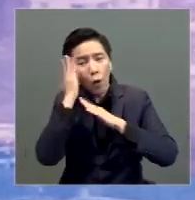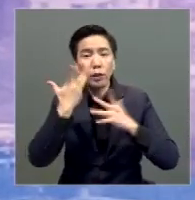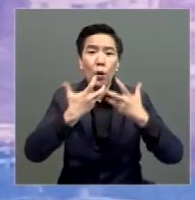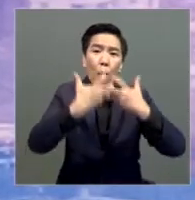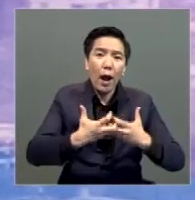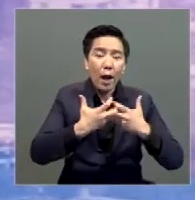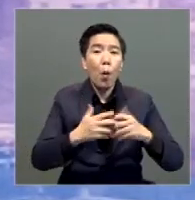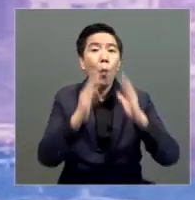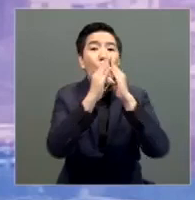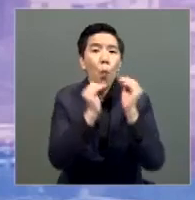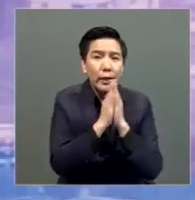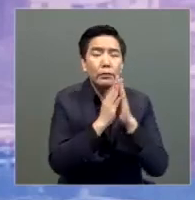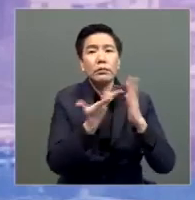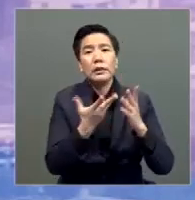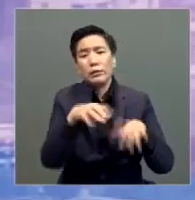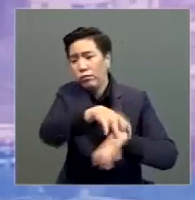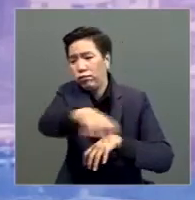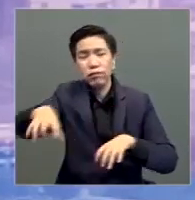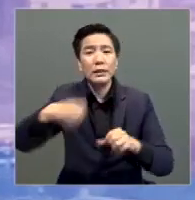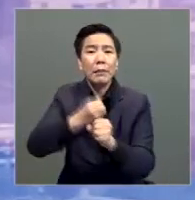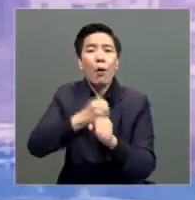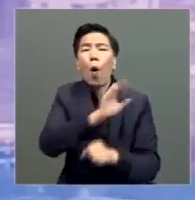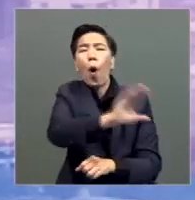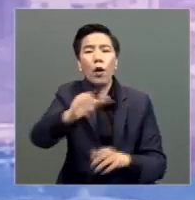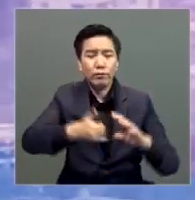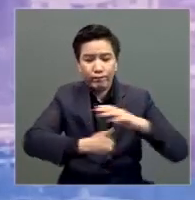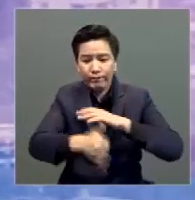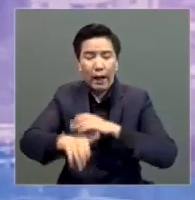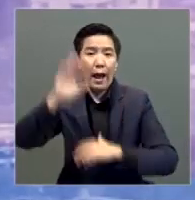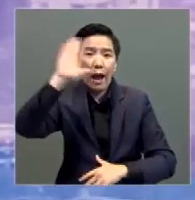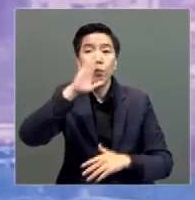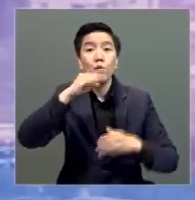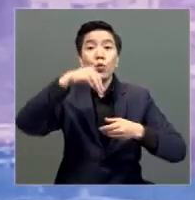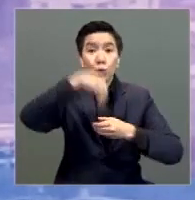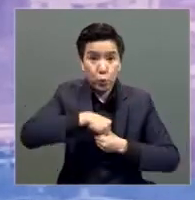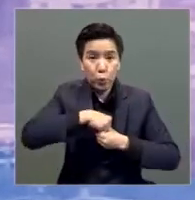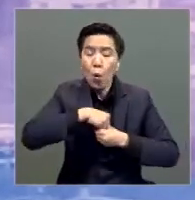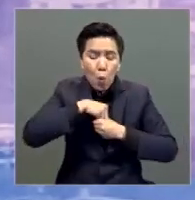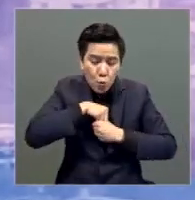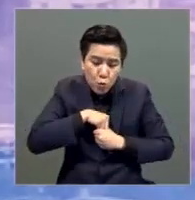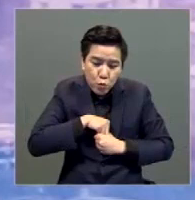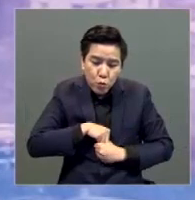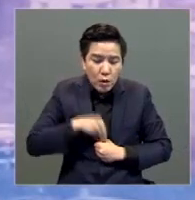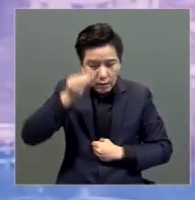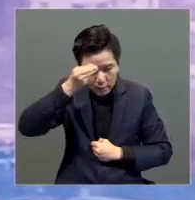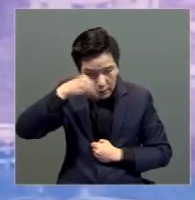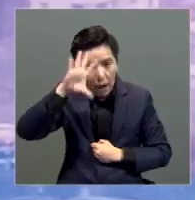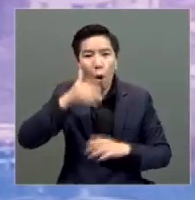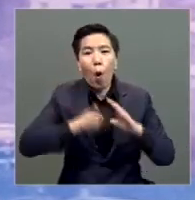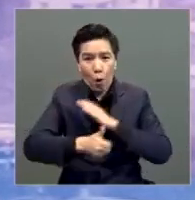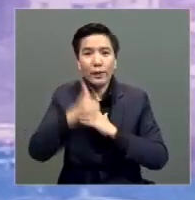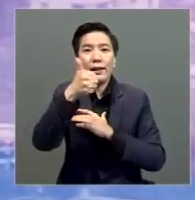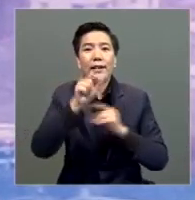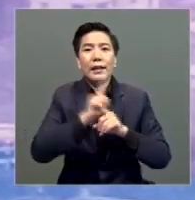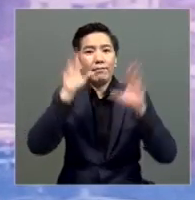านวัดวาอารามสถานที่ทำงานท่านอยู่ที่ไหนท่านก็อยู่ตรงนั้นเพราะ